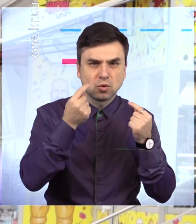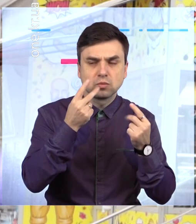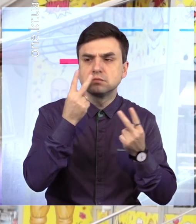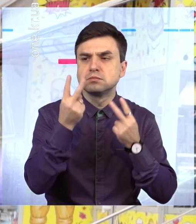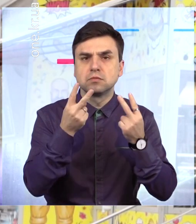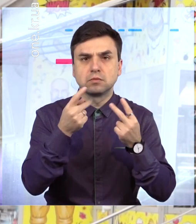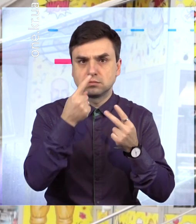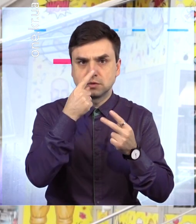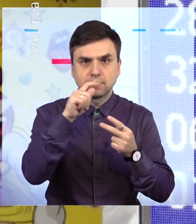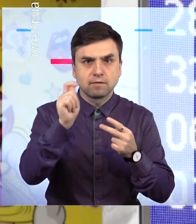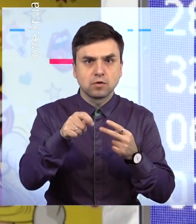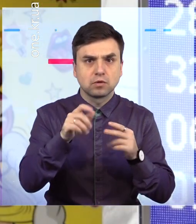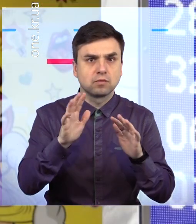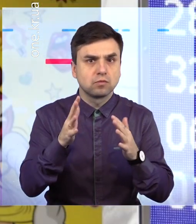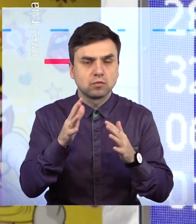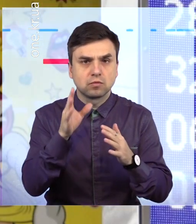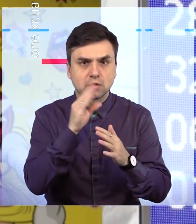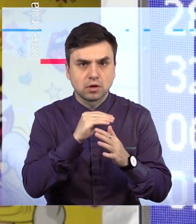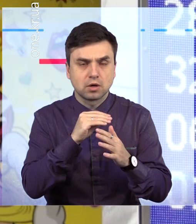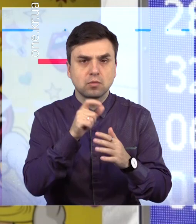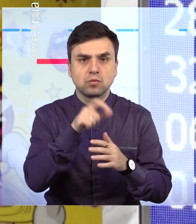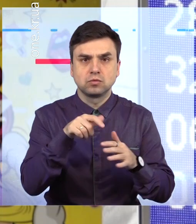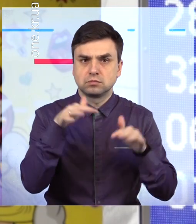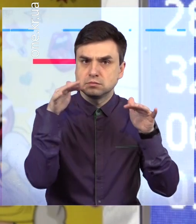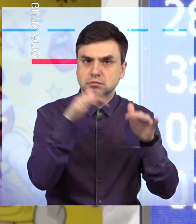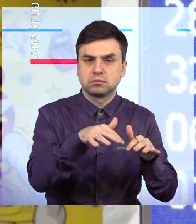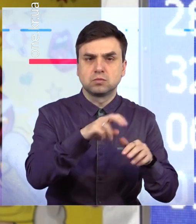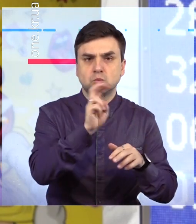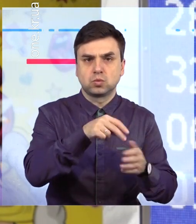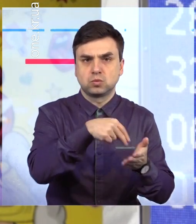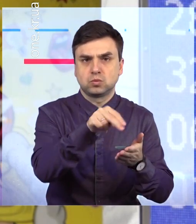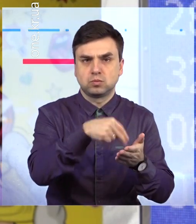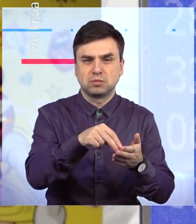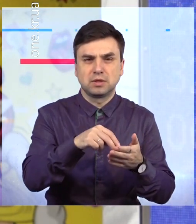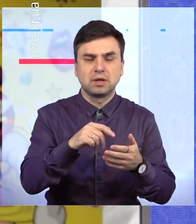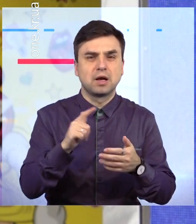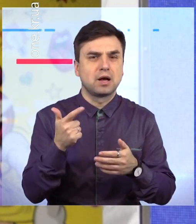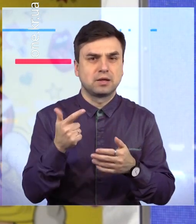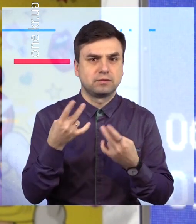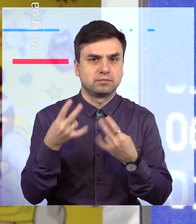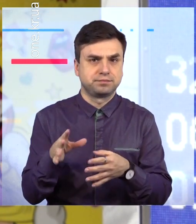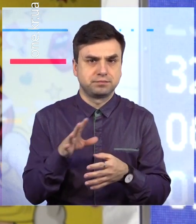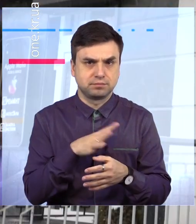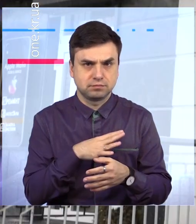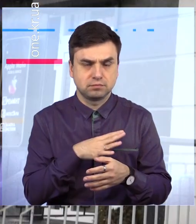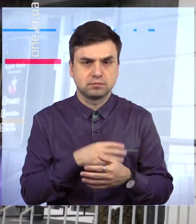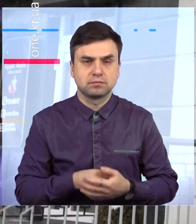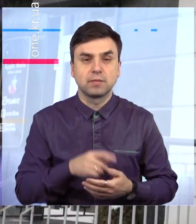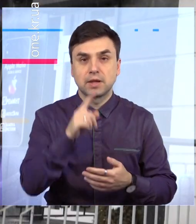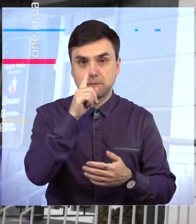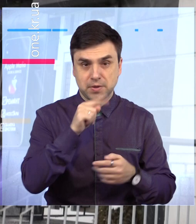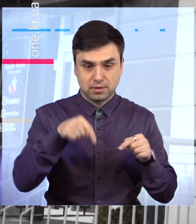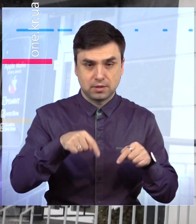геополітичними подіями довкола України та реакцією на них учасників ринку. Загалом від початку місяця курс ослаб на понад 1 гривню